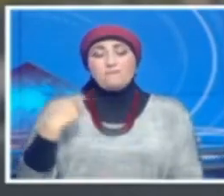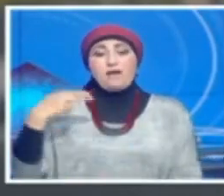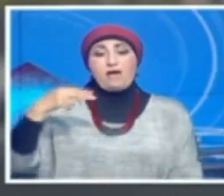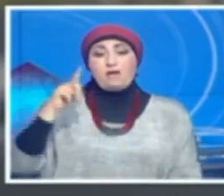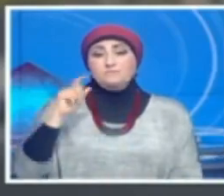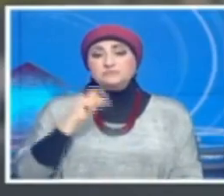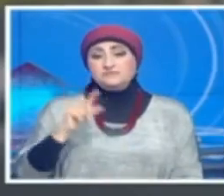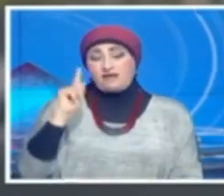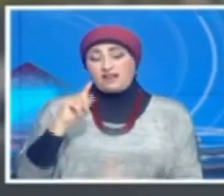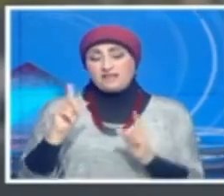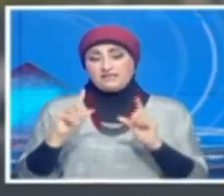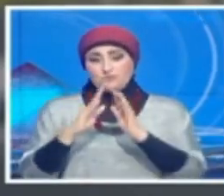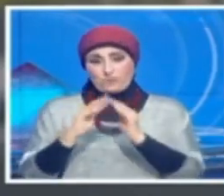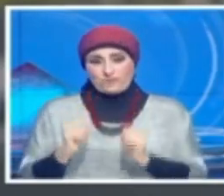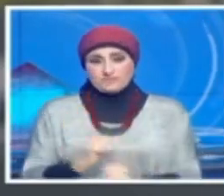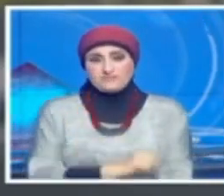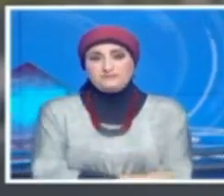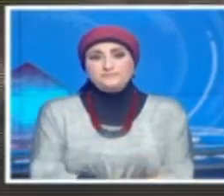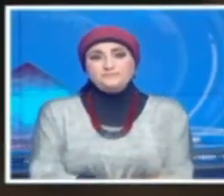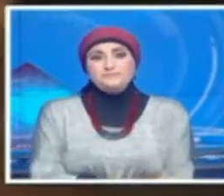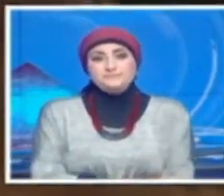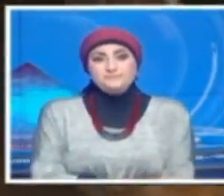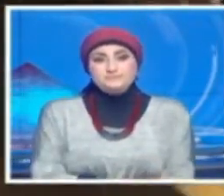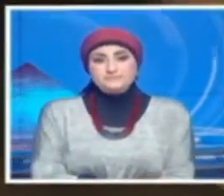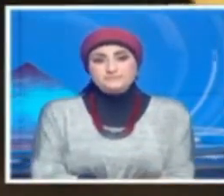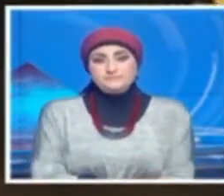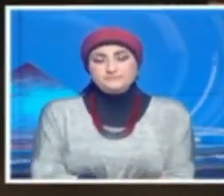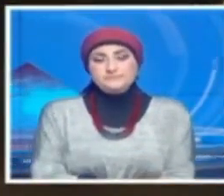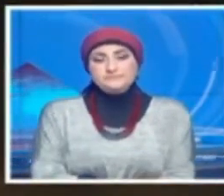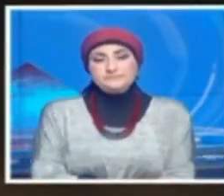بركات، التلفزيون المصري.